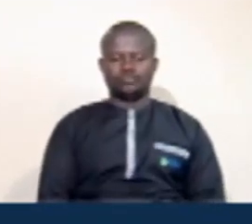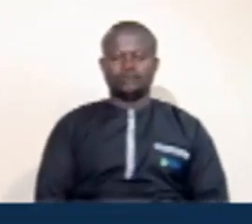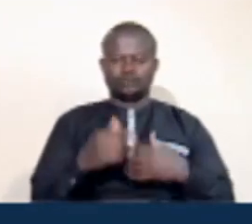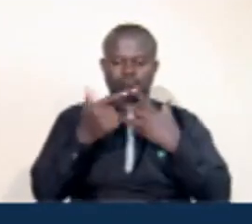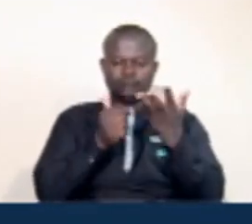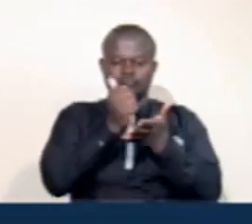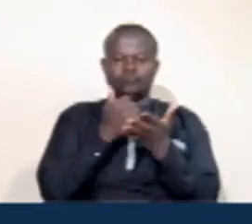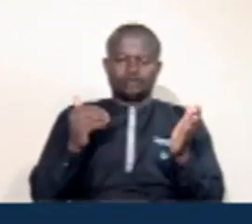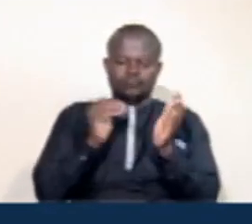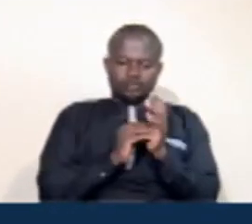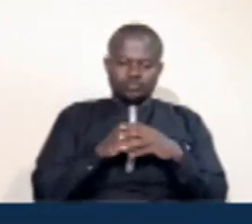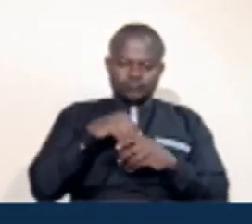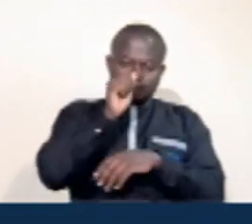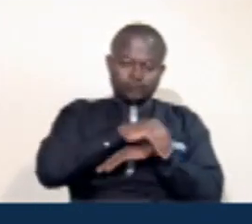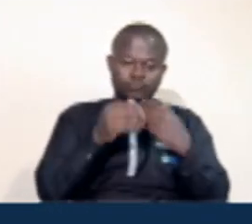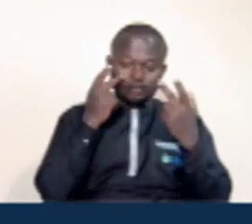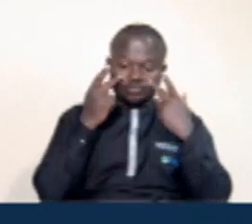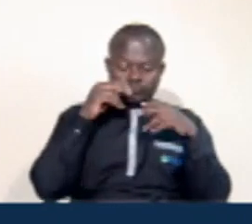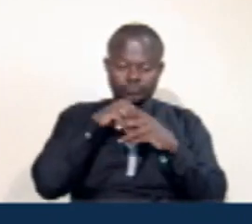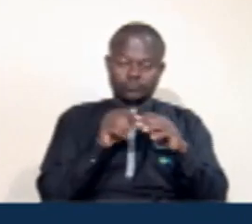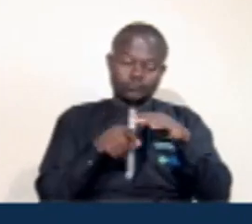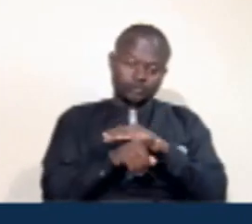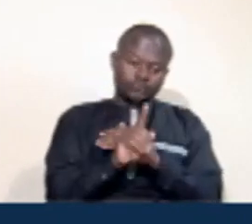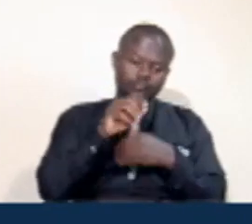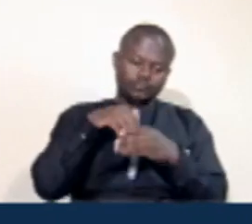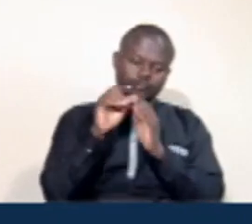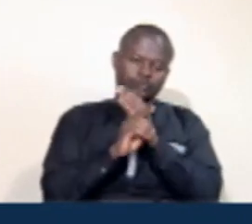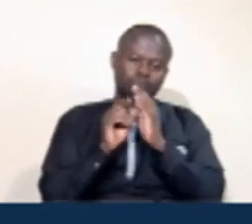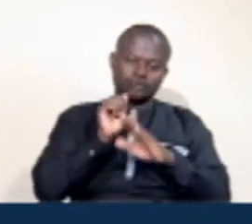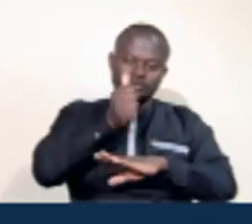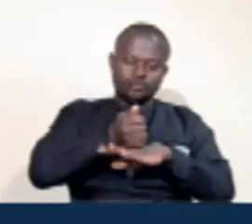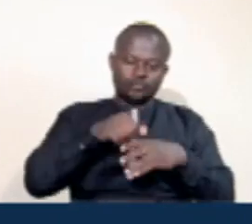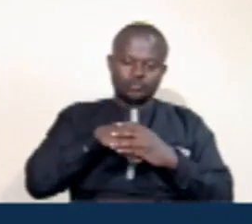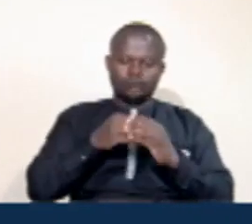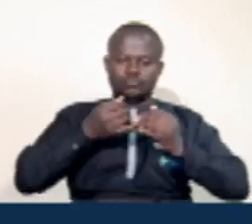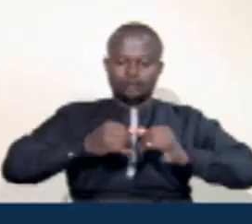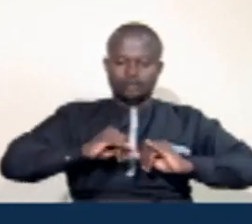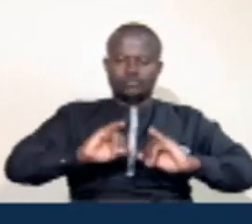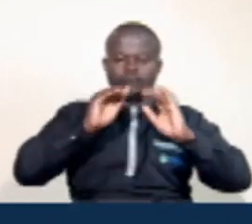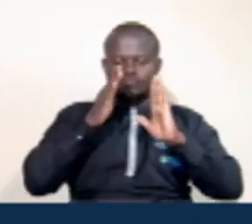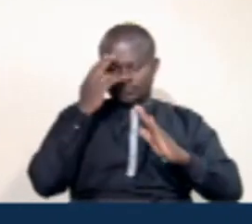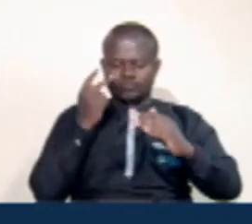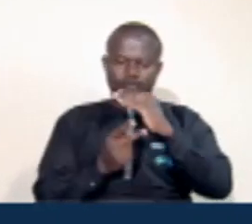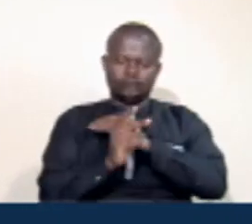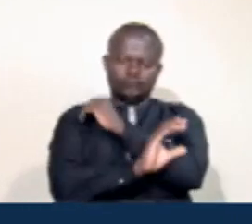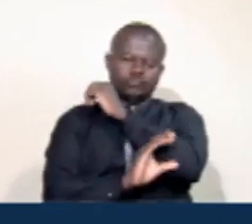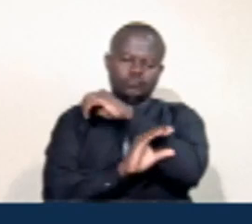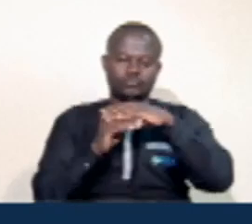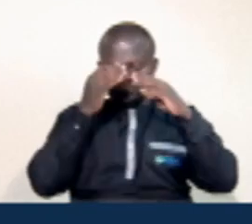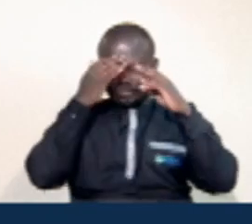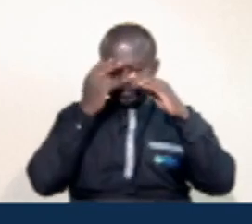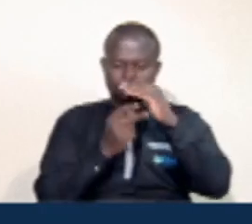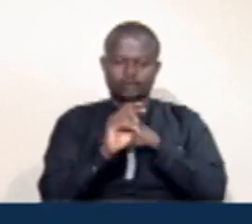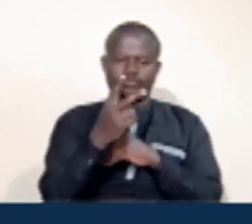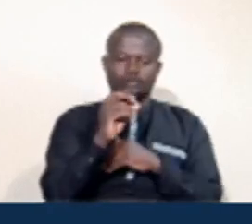Biradufasha kongera kurushaho kureba muri cyakerekezo cy'akarere gishyira no mu bikorwa cyerekezo cy'igihugu cyerekezo